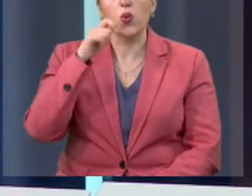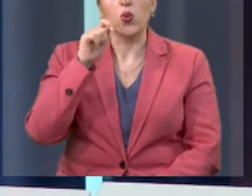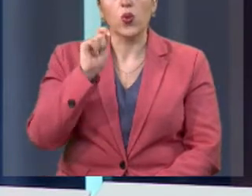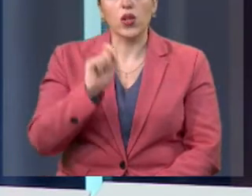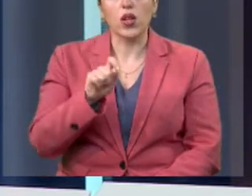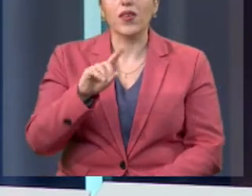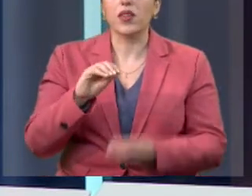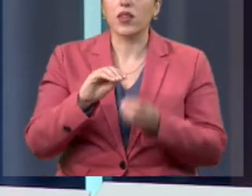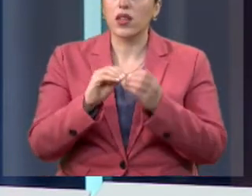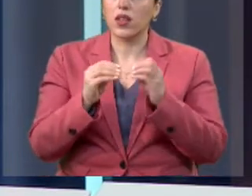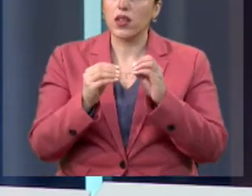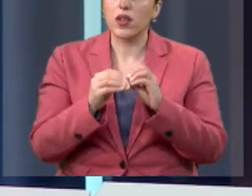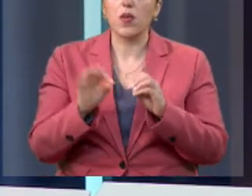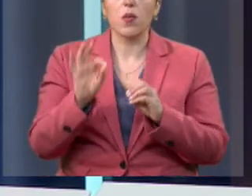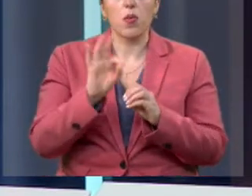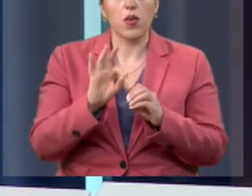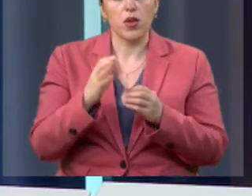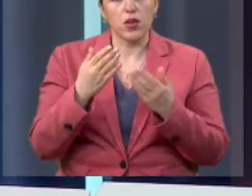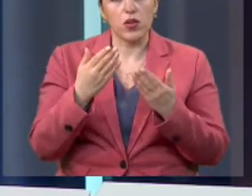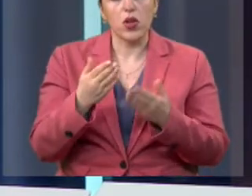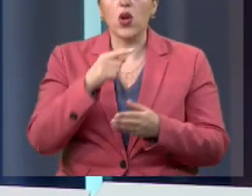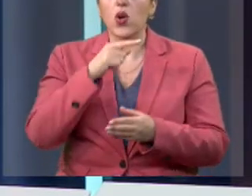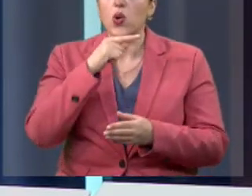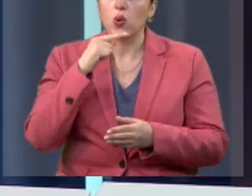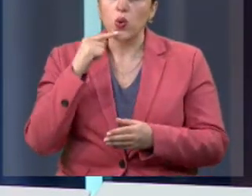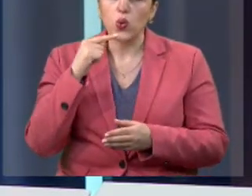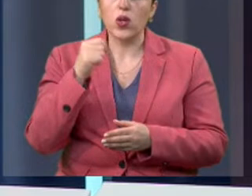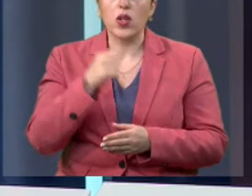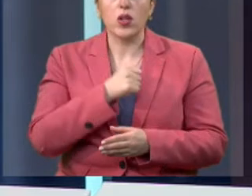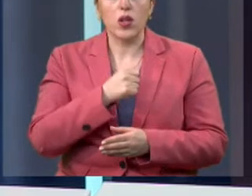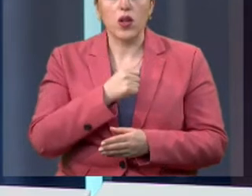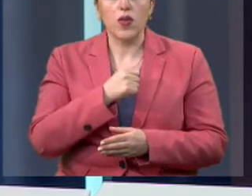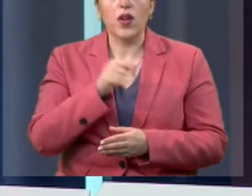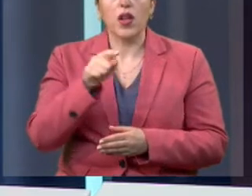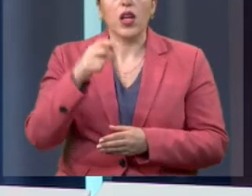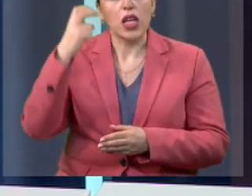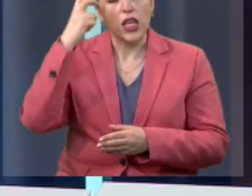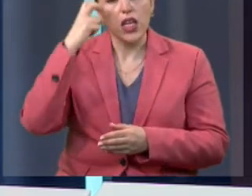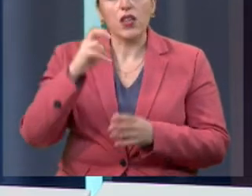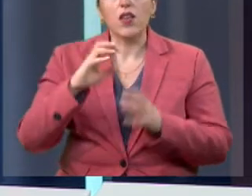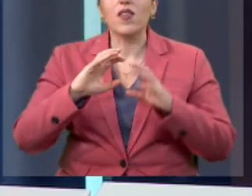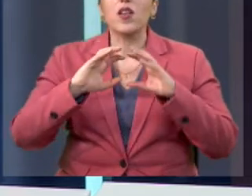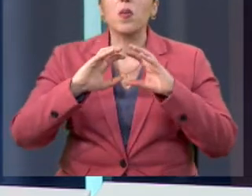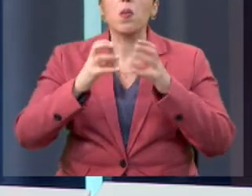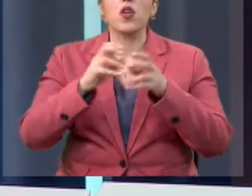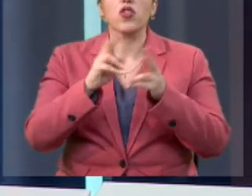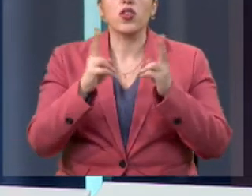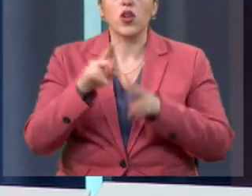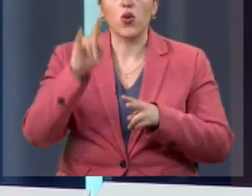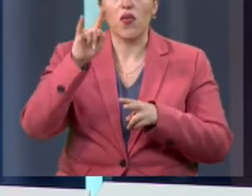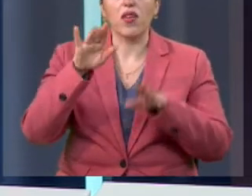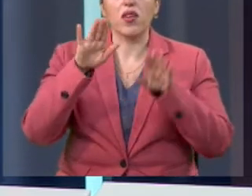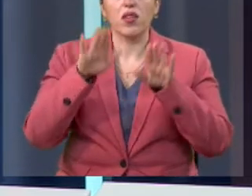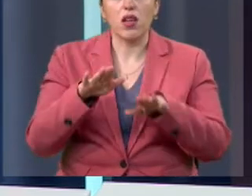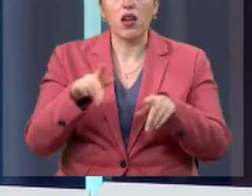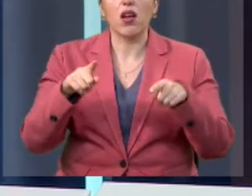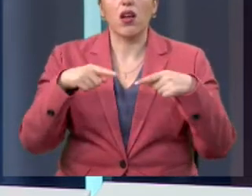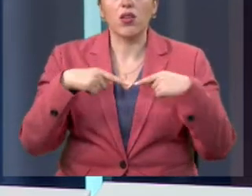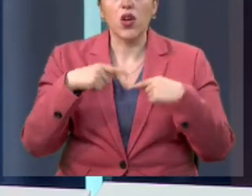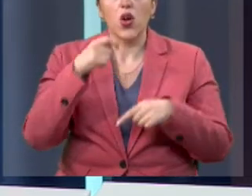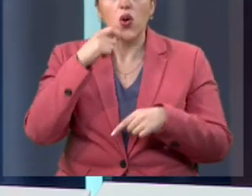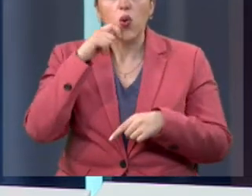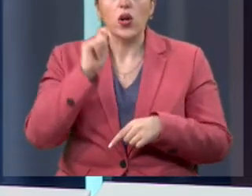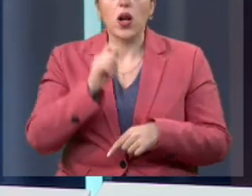Ուկրաինայում ստեղծված իրավիճակին անդրադառնանք, ռուսական ուժերը Կիևի միջազգային օդանավակայանն են մոտեցել, ուկրաինական բանակը